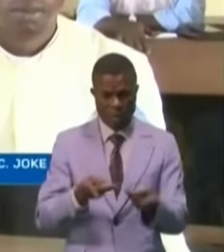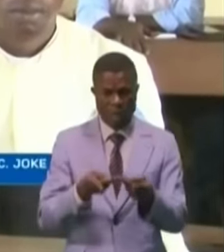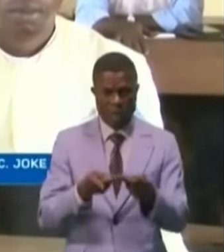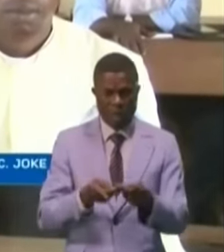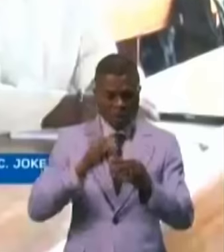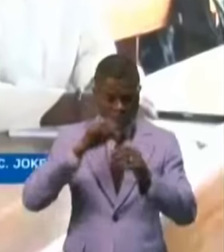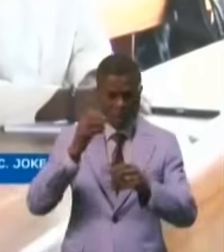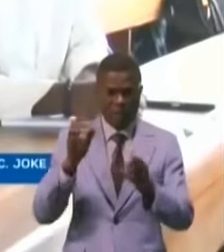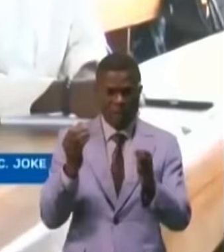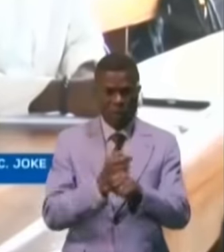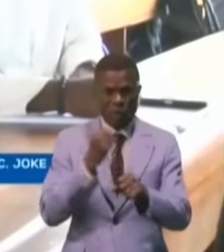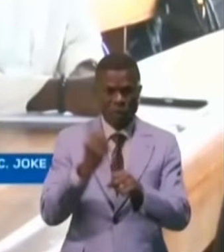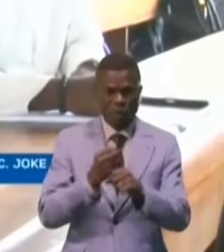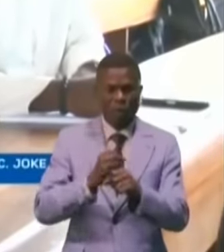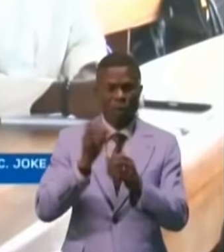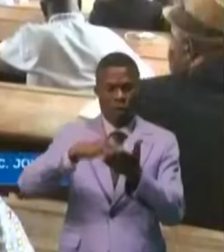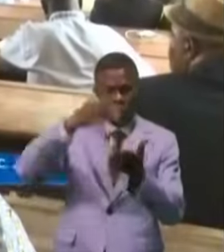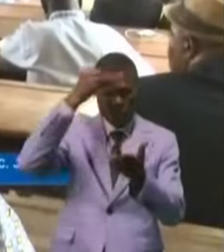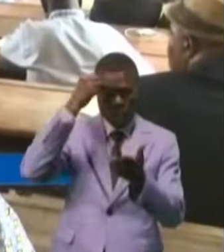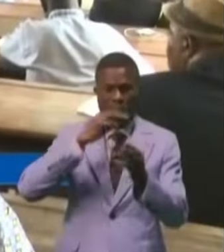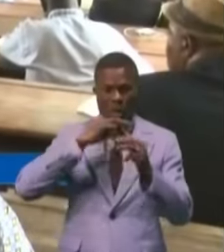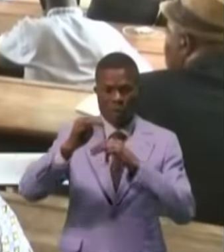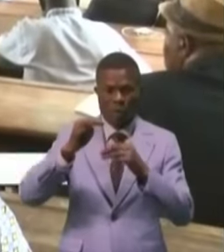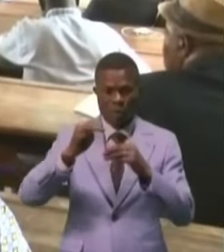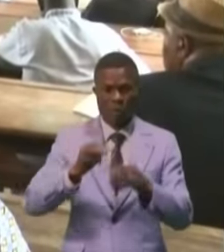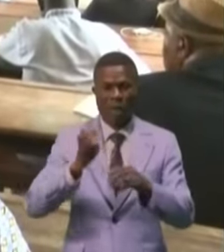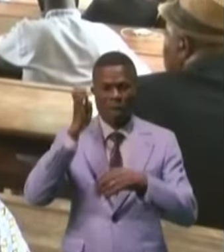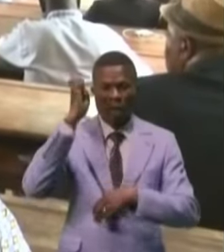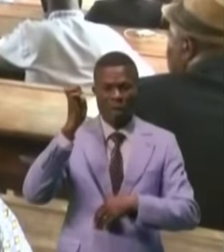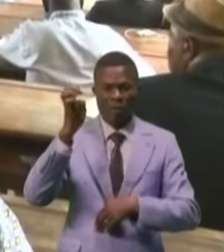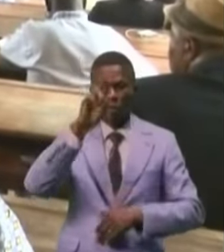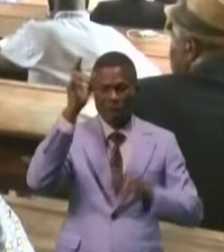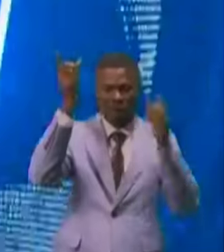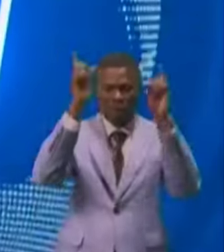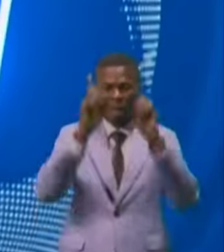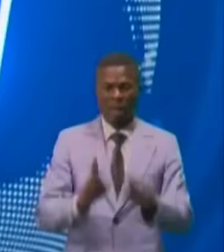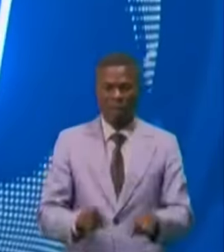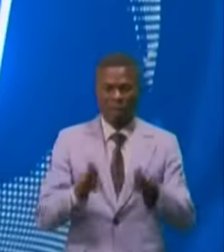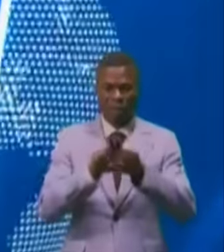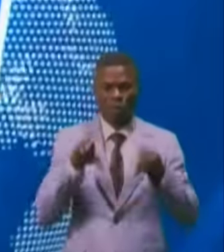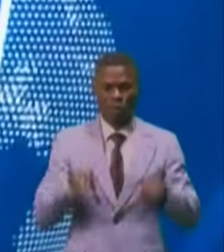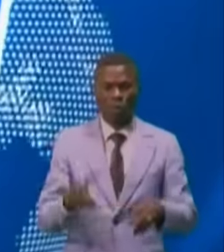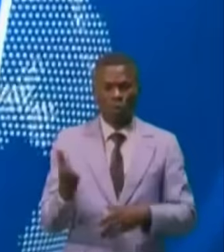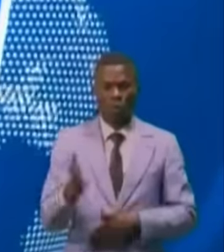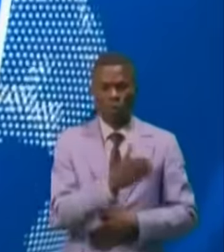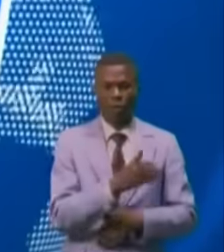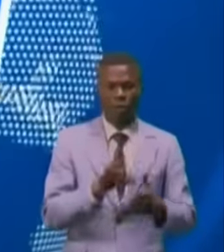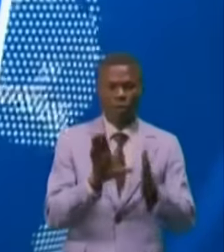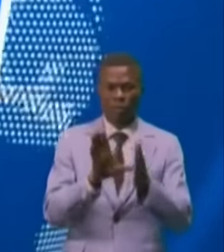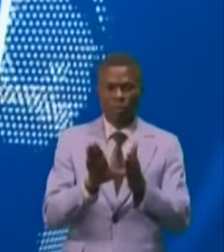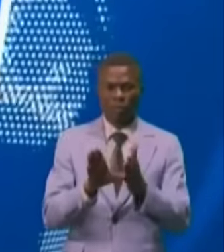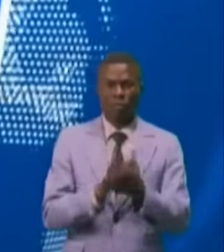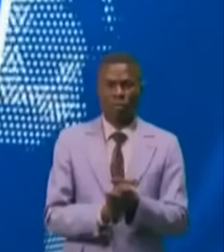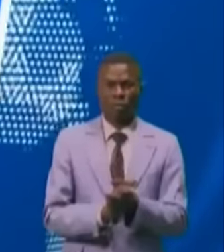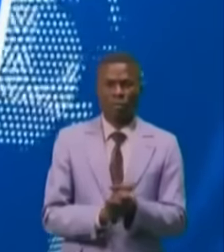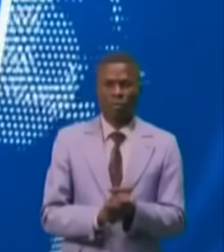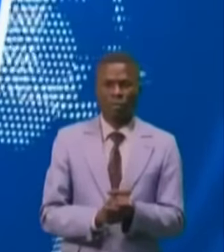en œuvre de l'inculturation du message évangélique en Afrique. Ce reportage a été